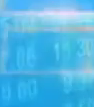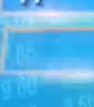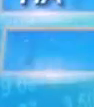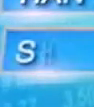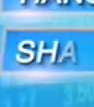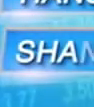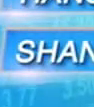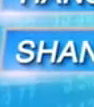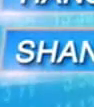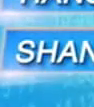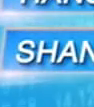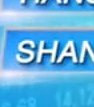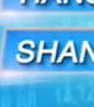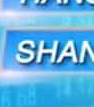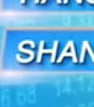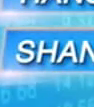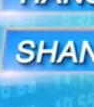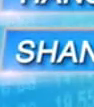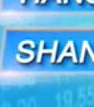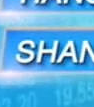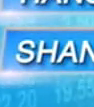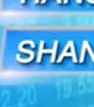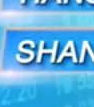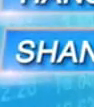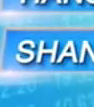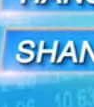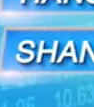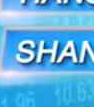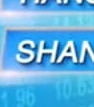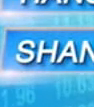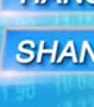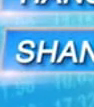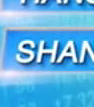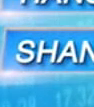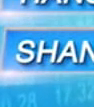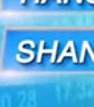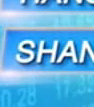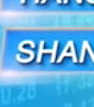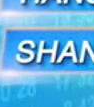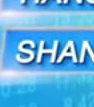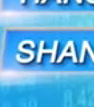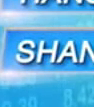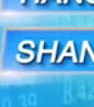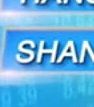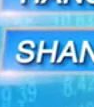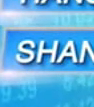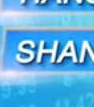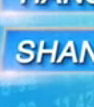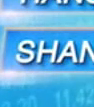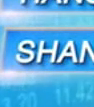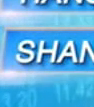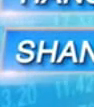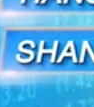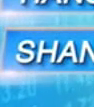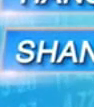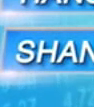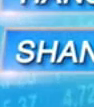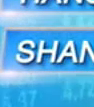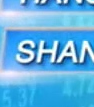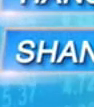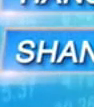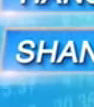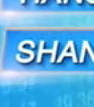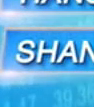กันค่ะดัชนี Nikkei อีตลาดหุ้นโตเกียวร่วงลงไป 363.24 จุดดัชนีลงไปปิดต่ำกว่า 18,000